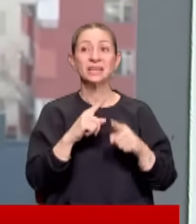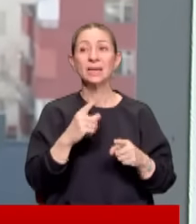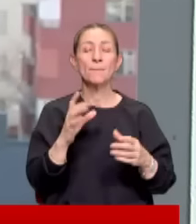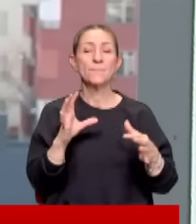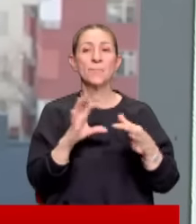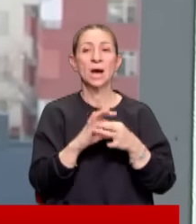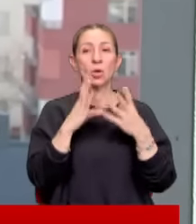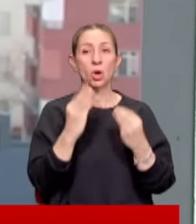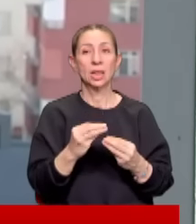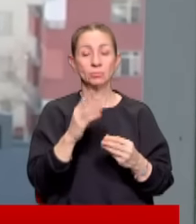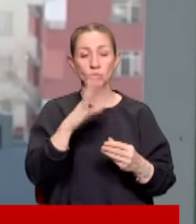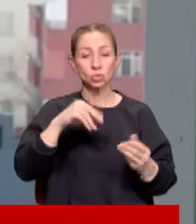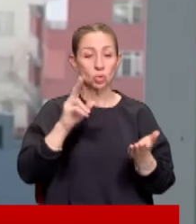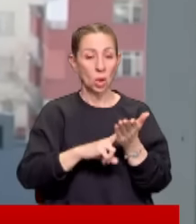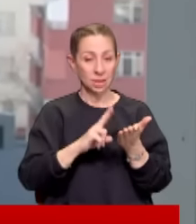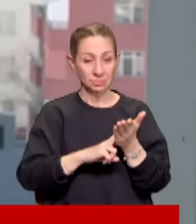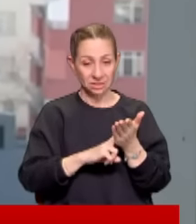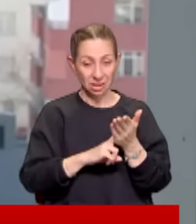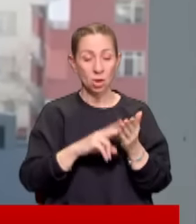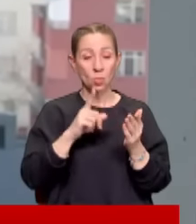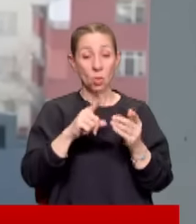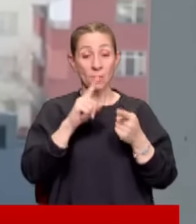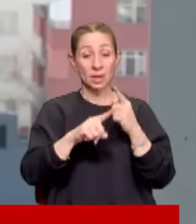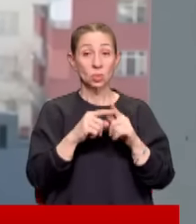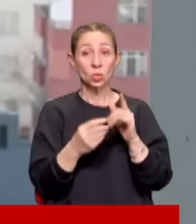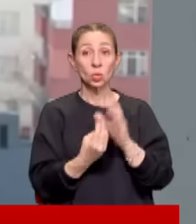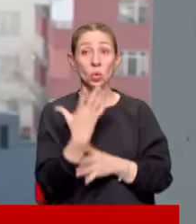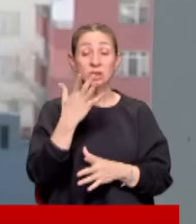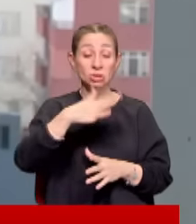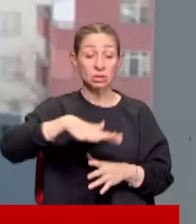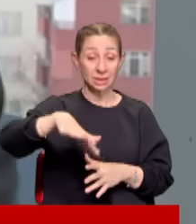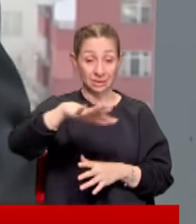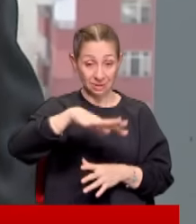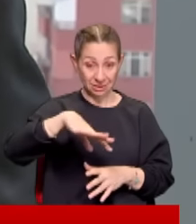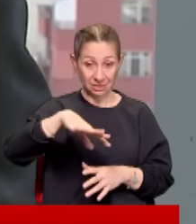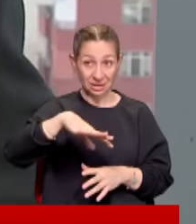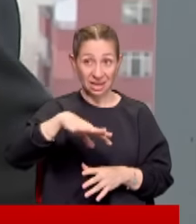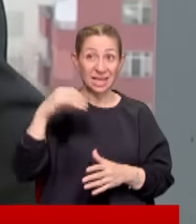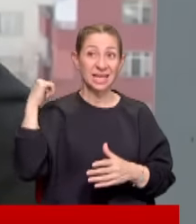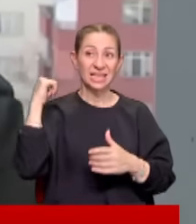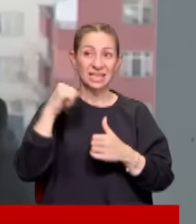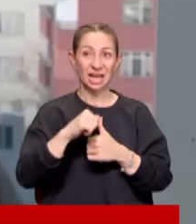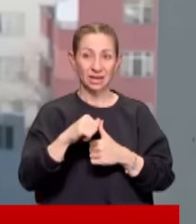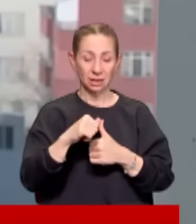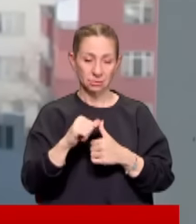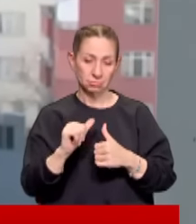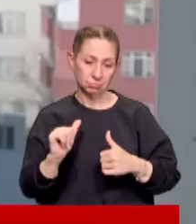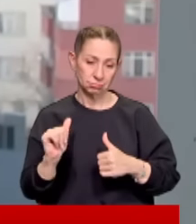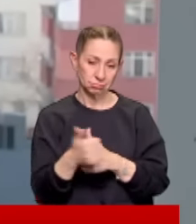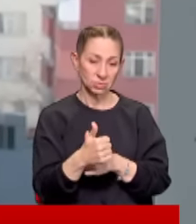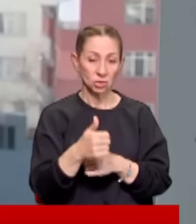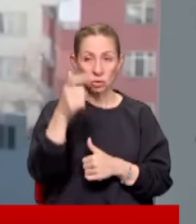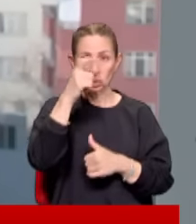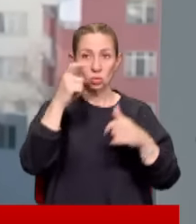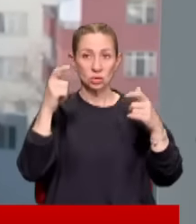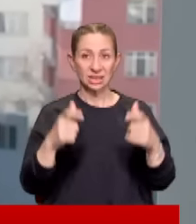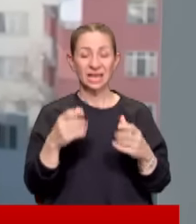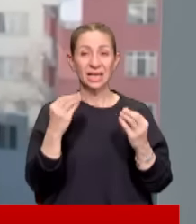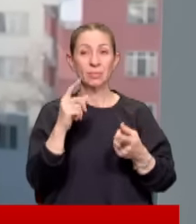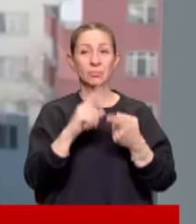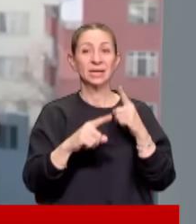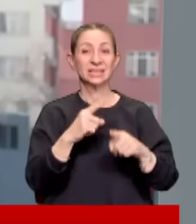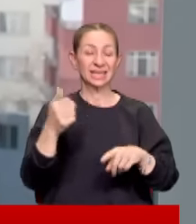olan tüm partililerimizi ve bu partinin kurucu kodlarını tekrar öne çıkararak Türkiye'de İYİ